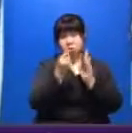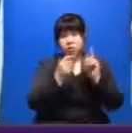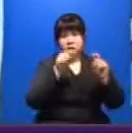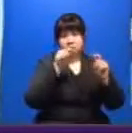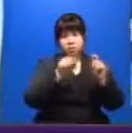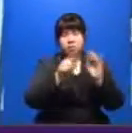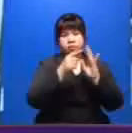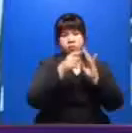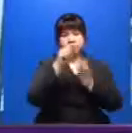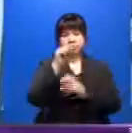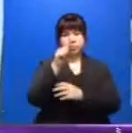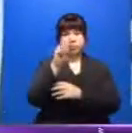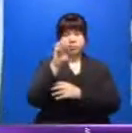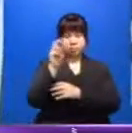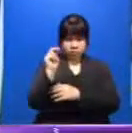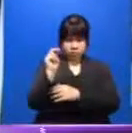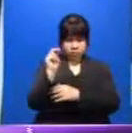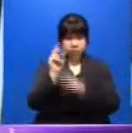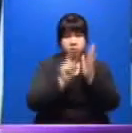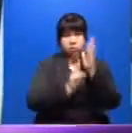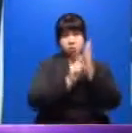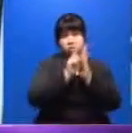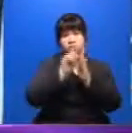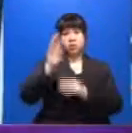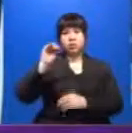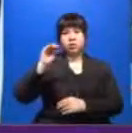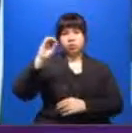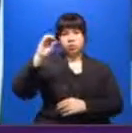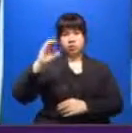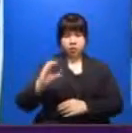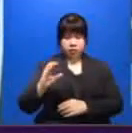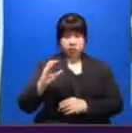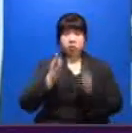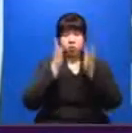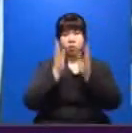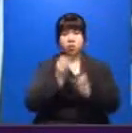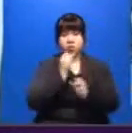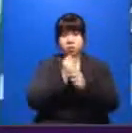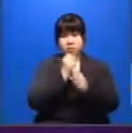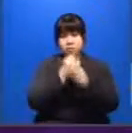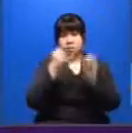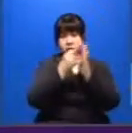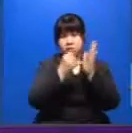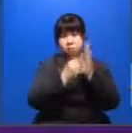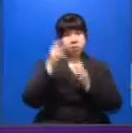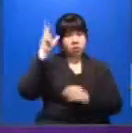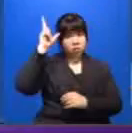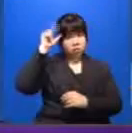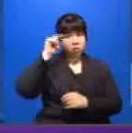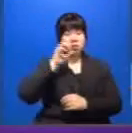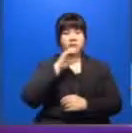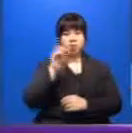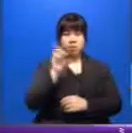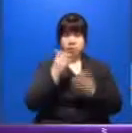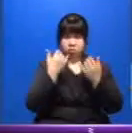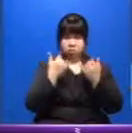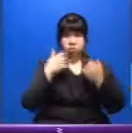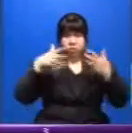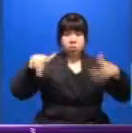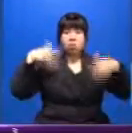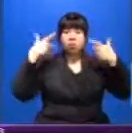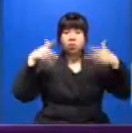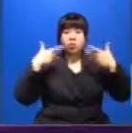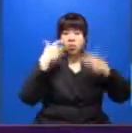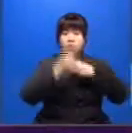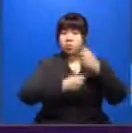อุณหภูมิพุ่งสูงทะลุ 40องศเซซเจ้าหน้าที่อุตุนิยมวิทยาที่ลำปางนะคะระบุว่าสภาพอากาศร้อนในปี